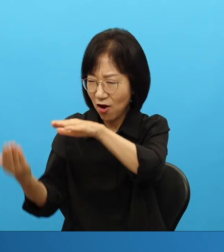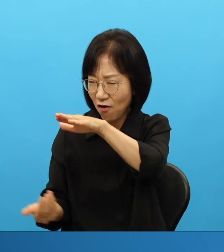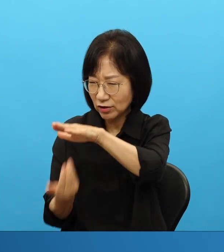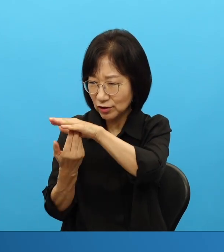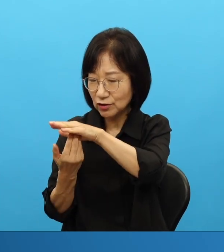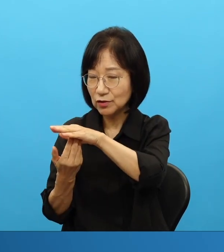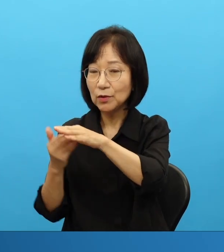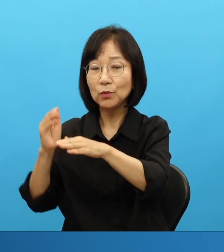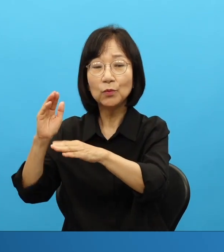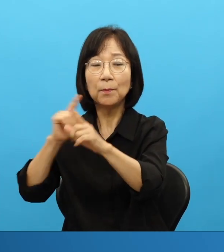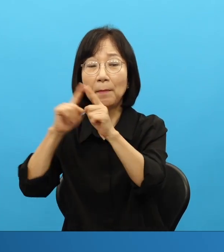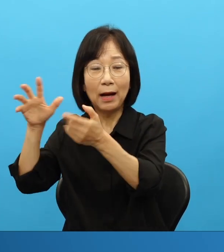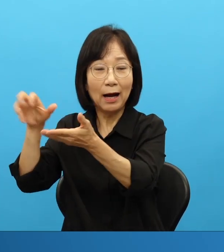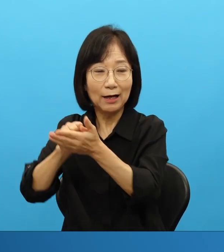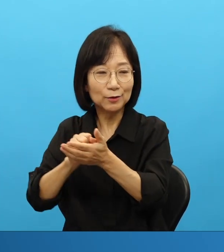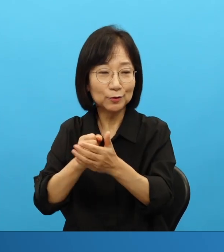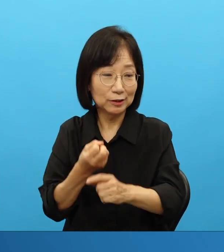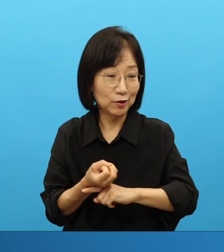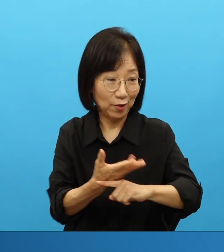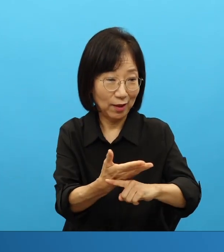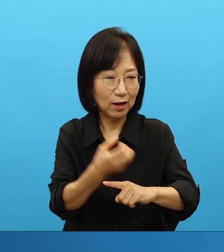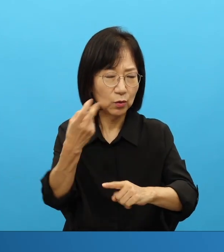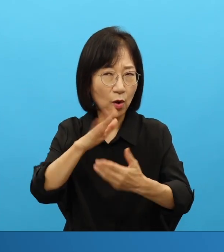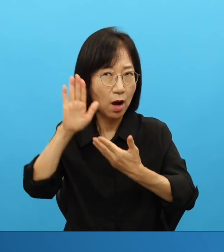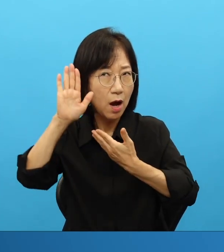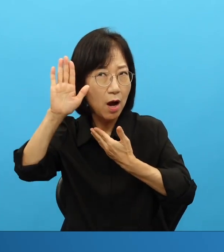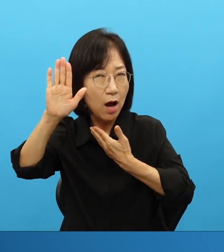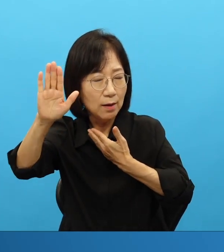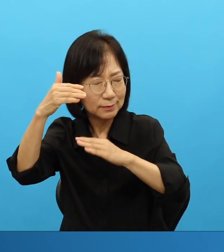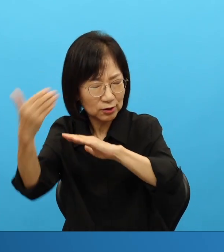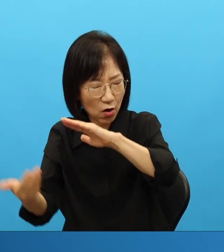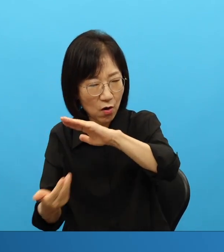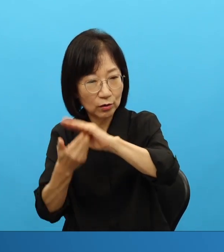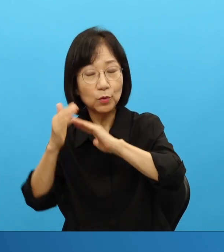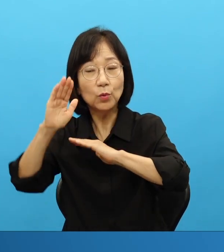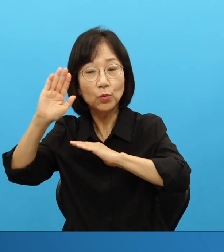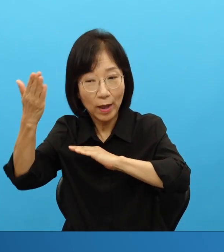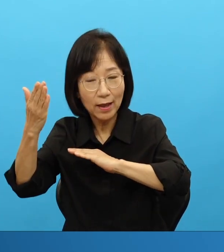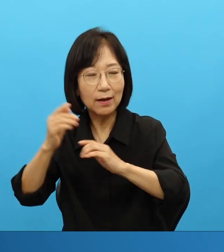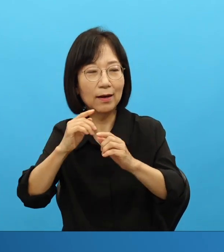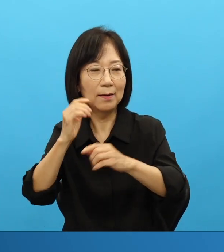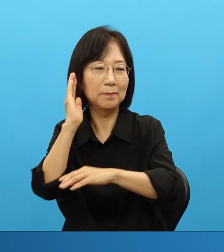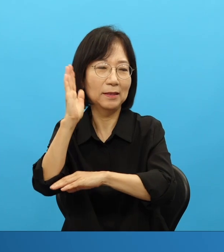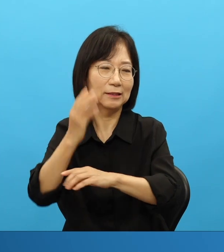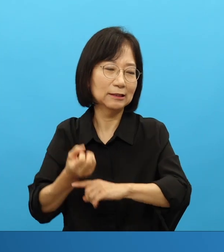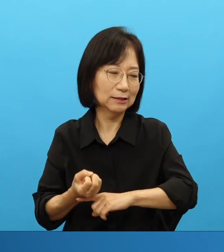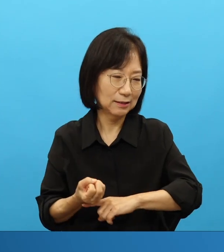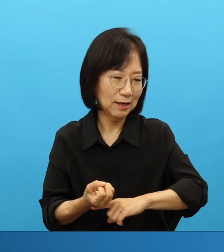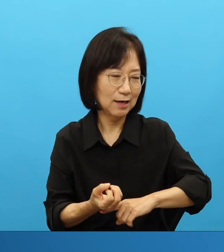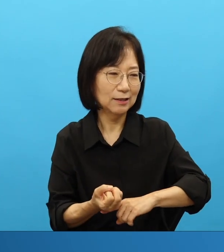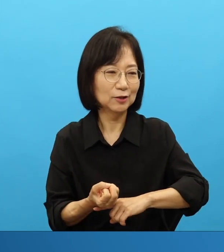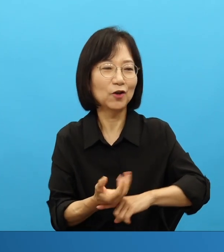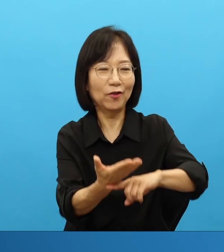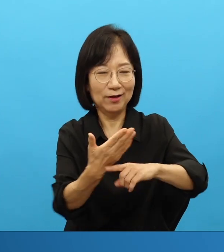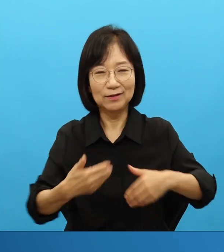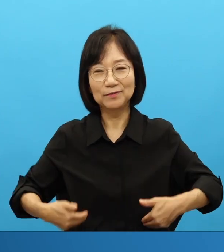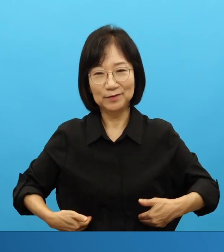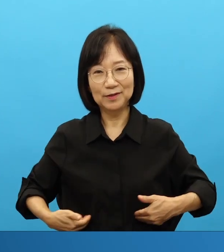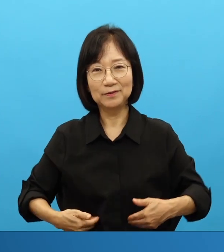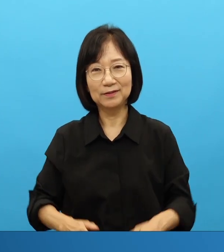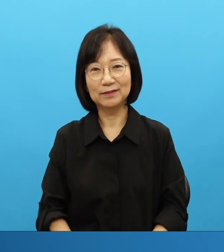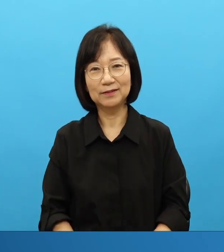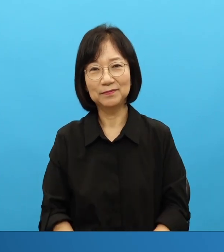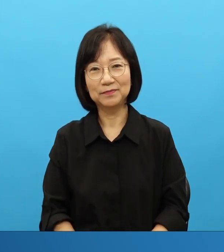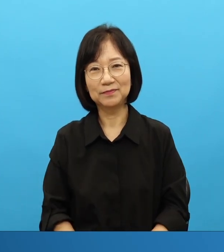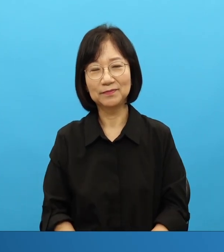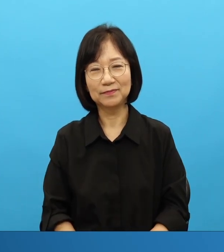that will be fulfilled. Of course, we share with them the word from the field and the word that has been fulfilled, but also the word that will be fulfilled. 그 어머니가 아들에게